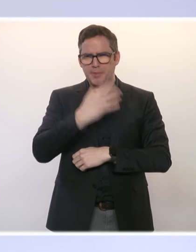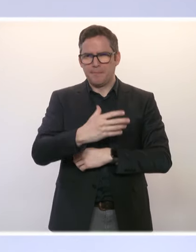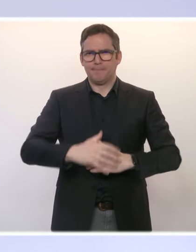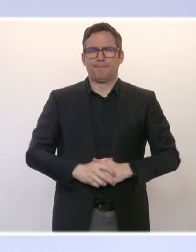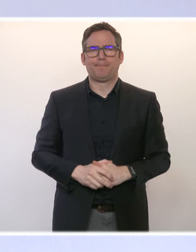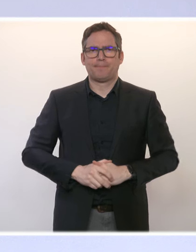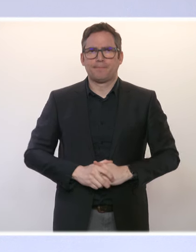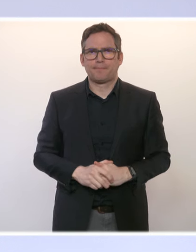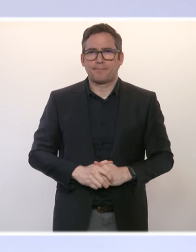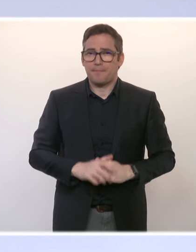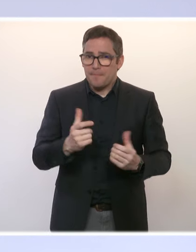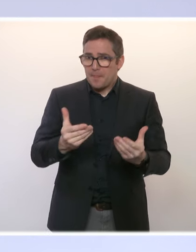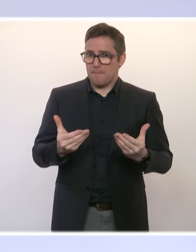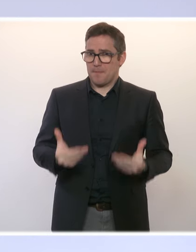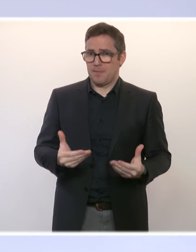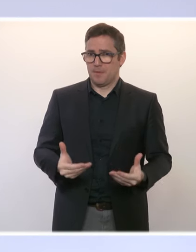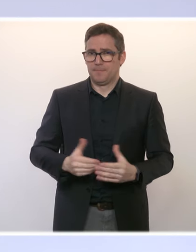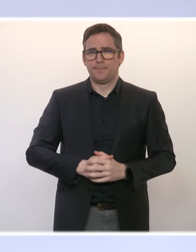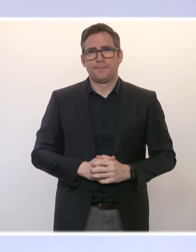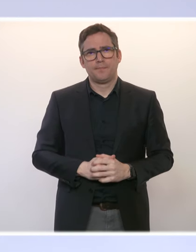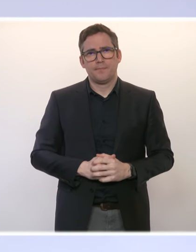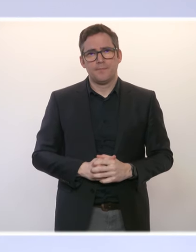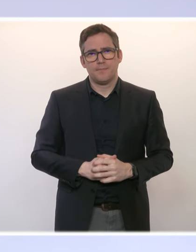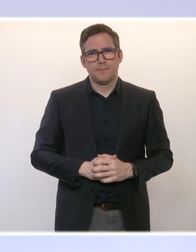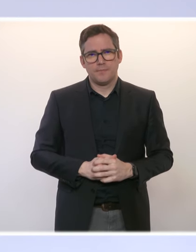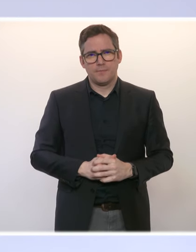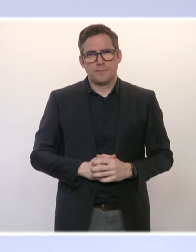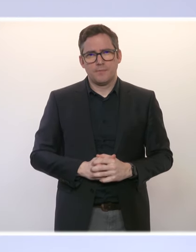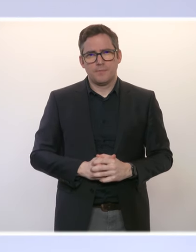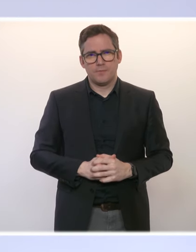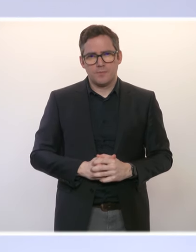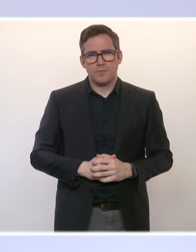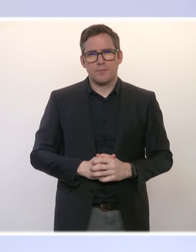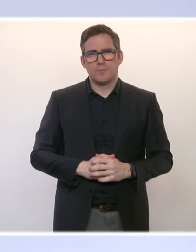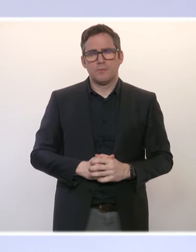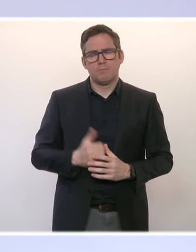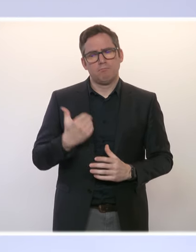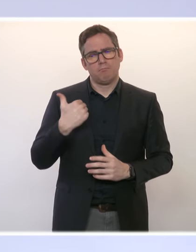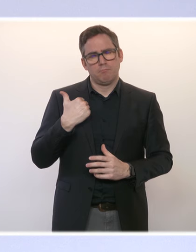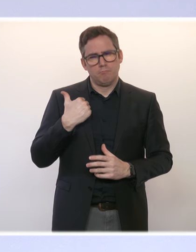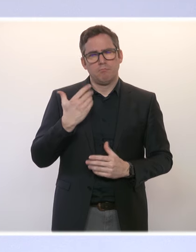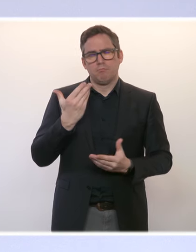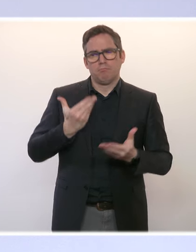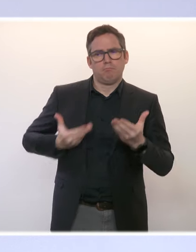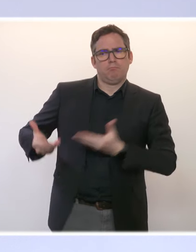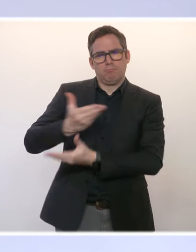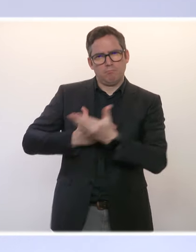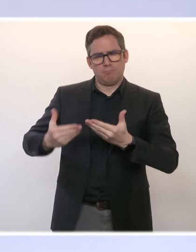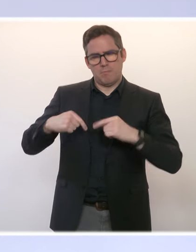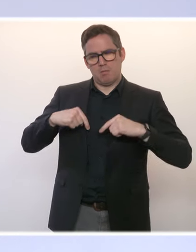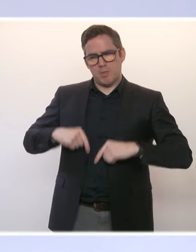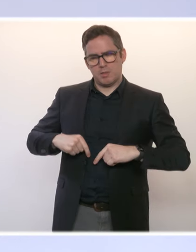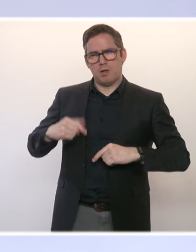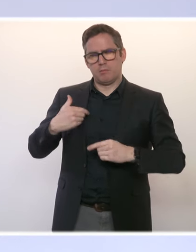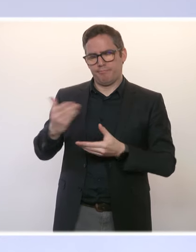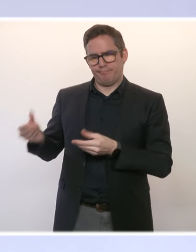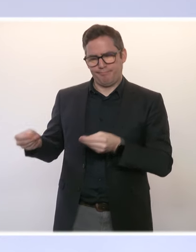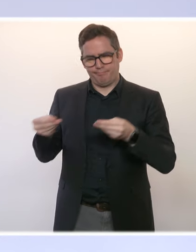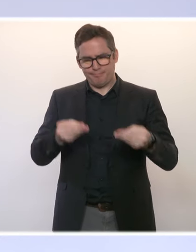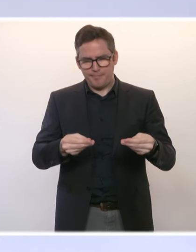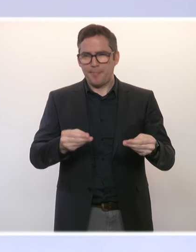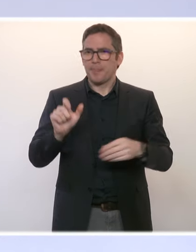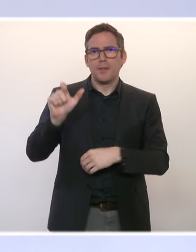Maintenant, j'aimerais revenir sur les différents points qui ont été adressés lors du Conseil des ministres. Le